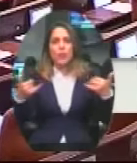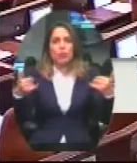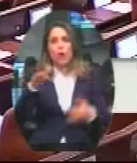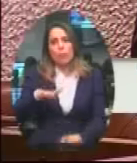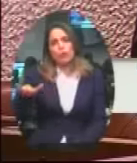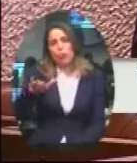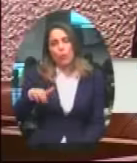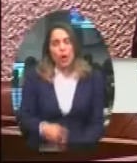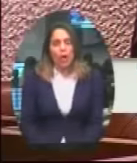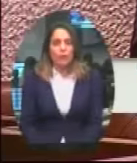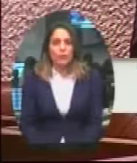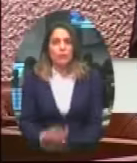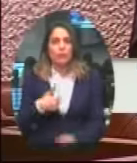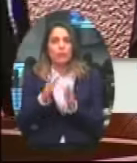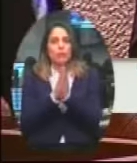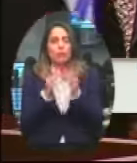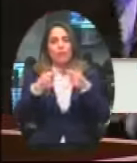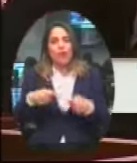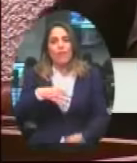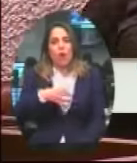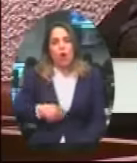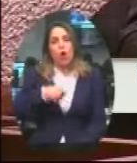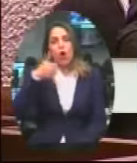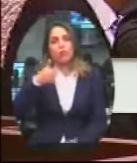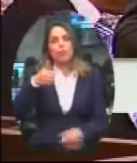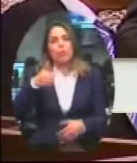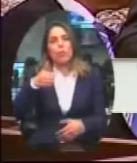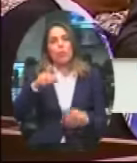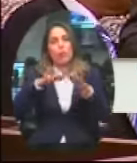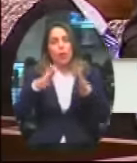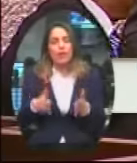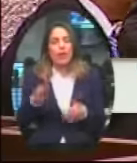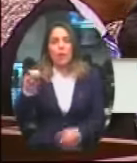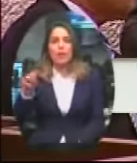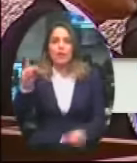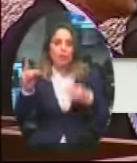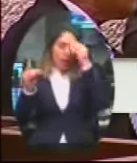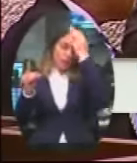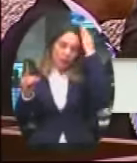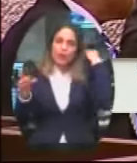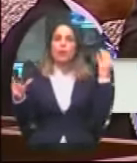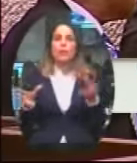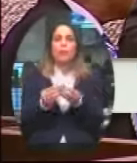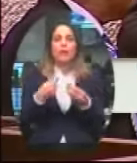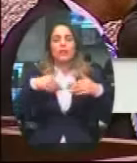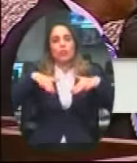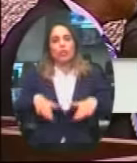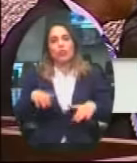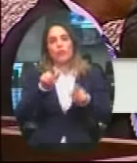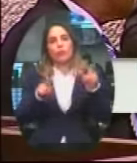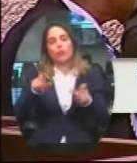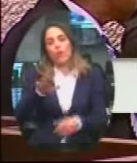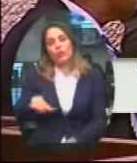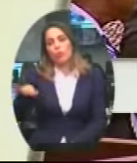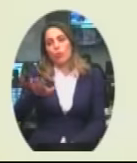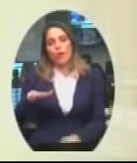קורא לחברי ראש המועצה מאיר דן, בוא יחד איתי, בוא נשב עם תושבי השכונה, בוא נשים סוף